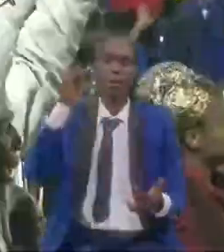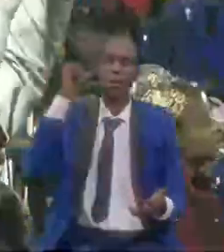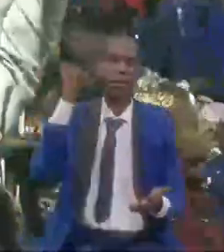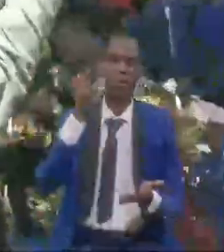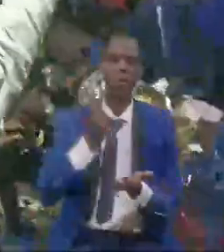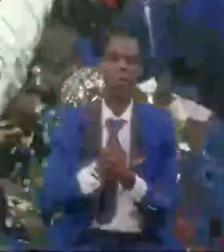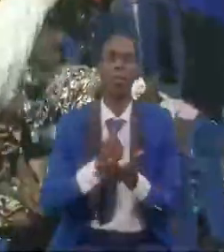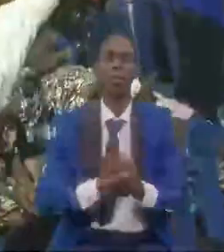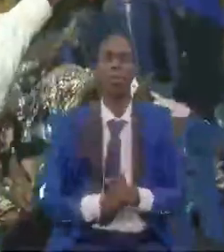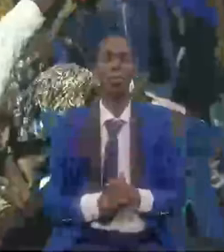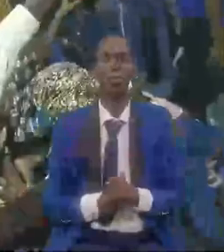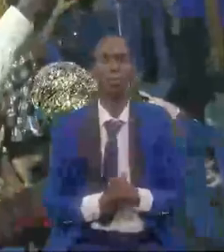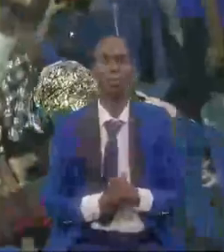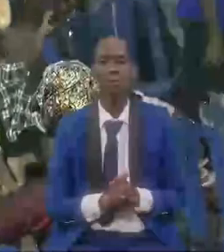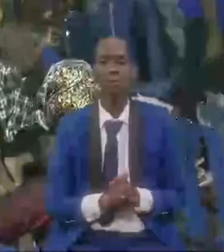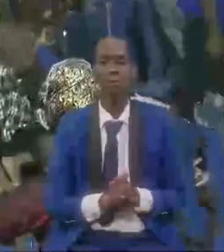Amen.